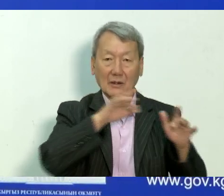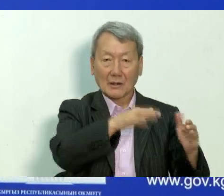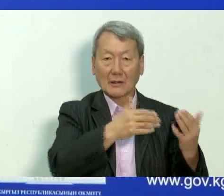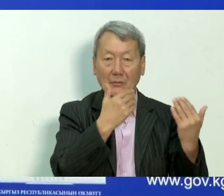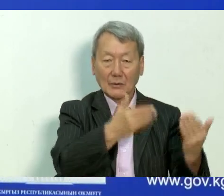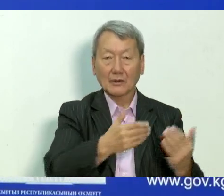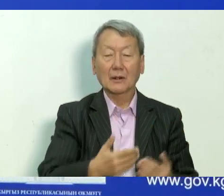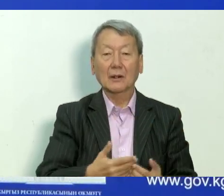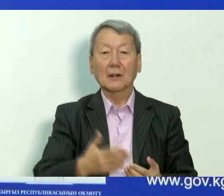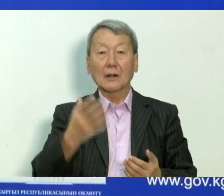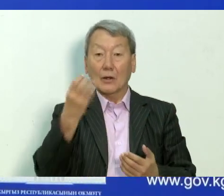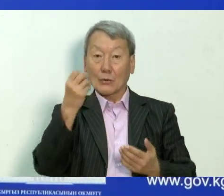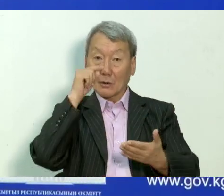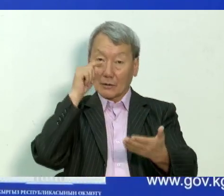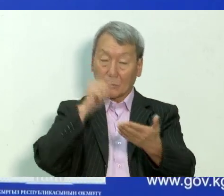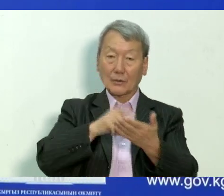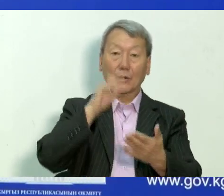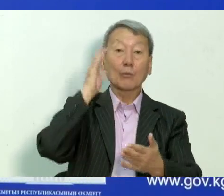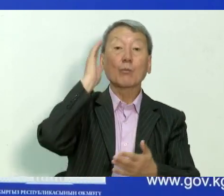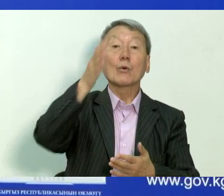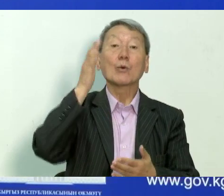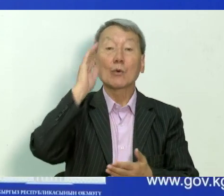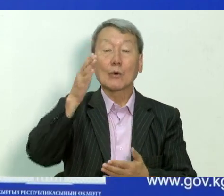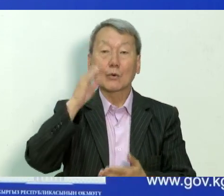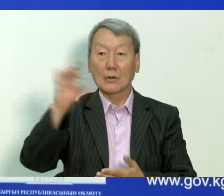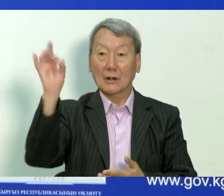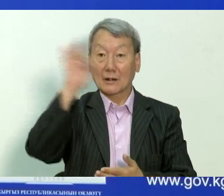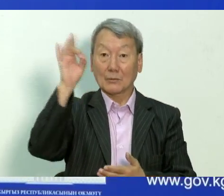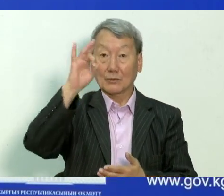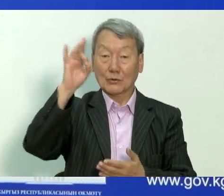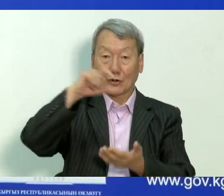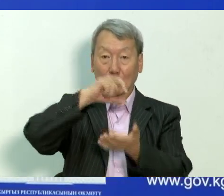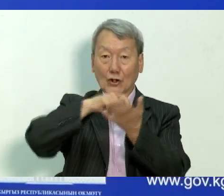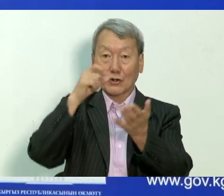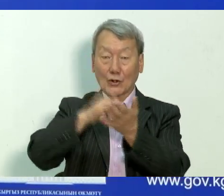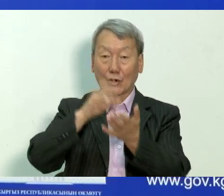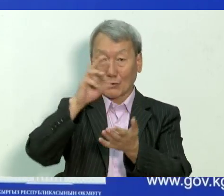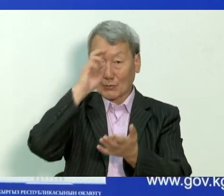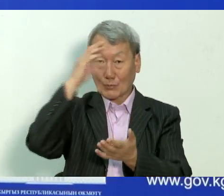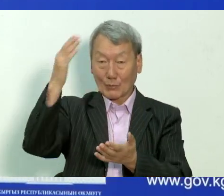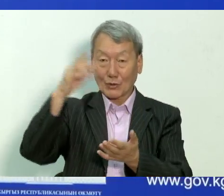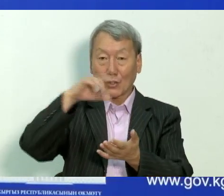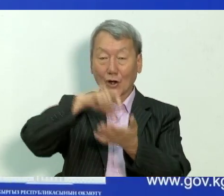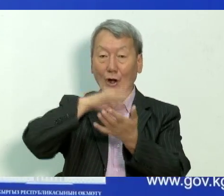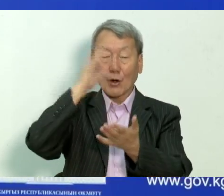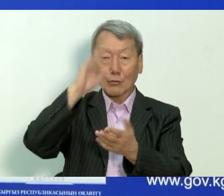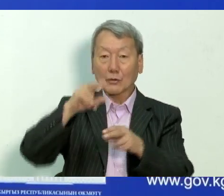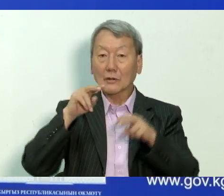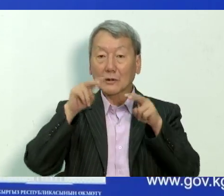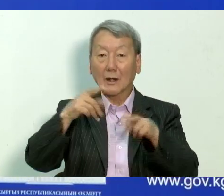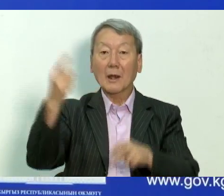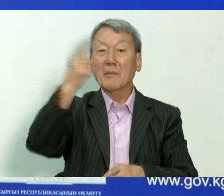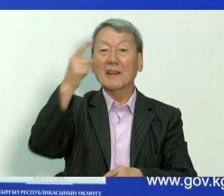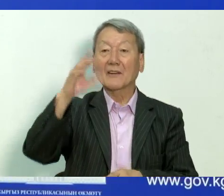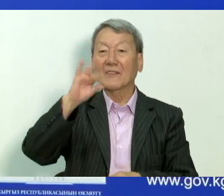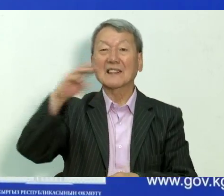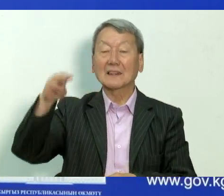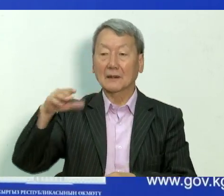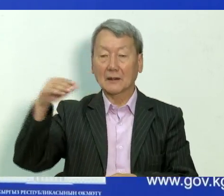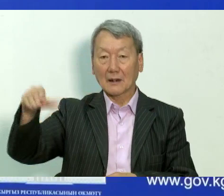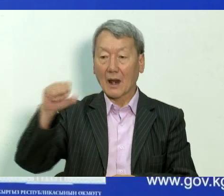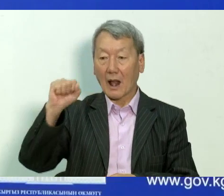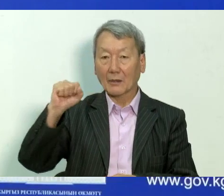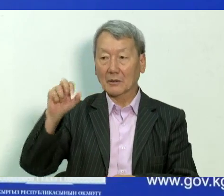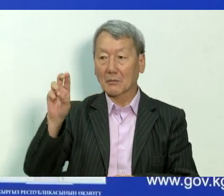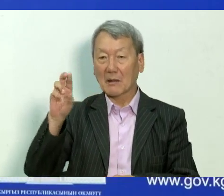деятельности. Отметим, что в дальнейшей работе Республиканского оперативного штаба будет курировать первый вице-премьер-министр